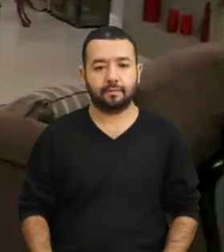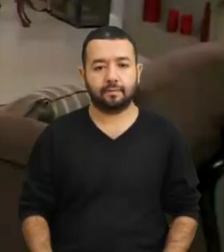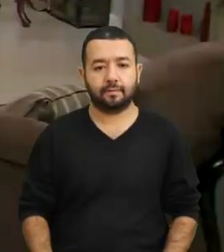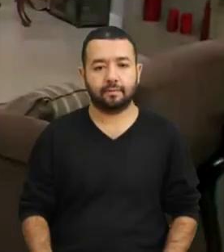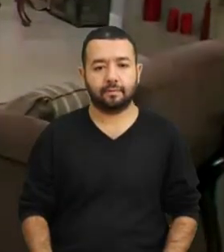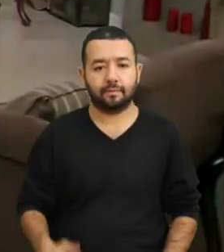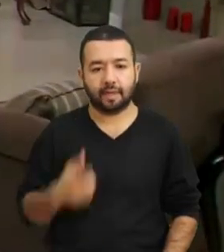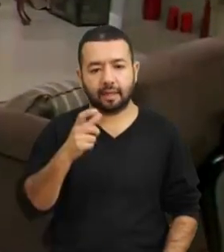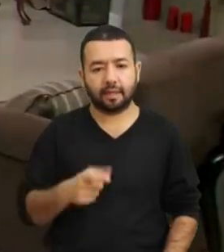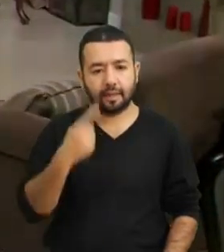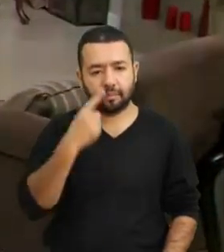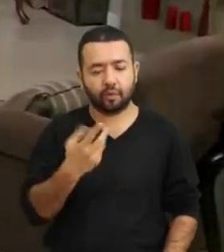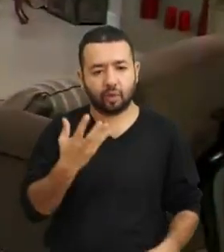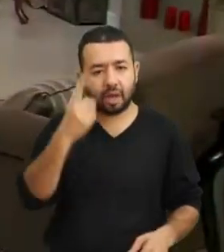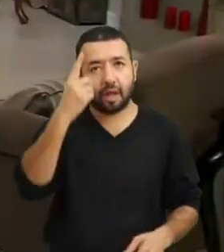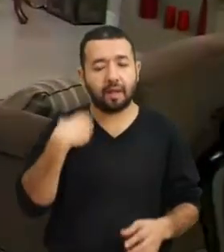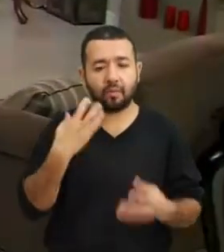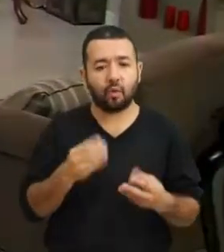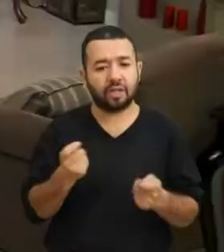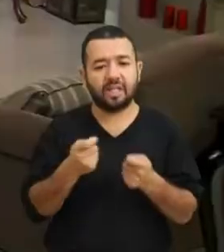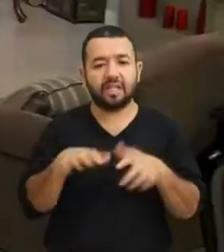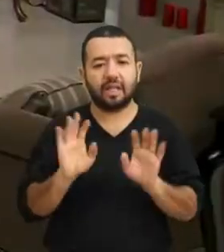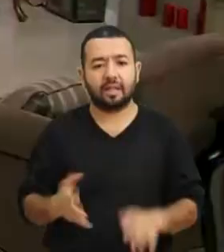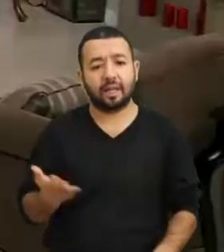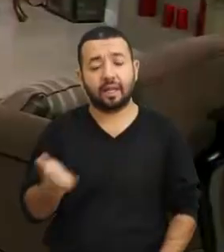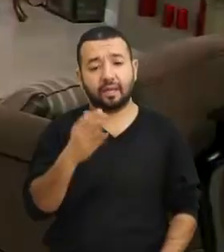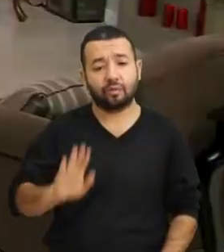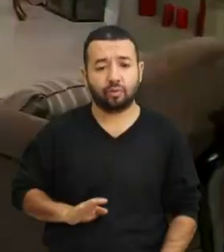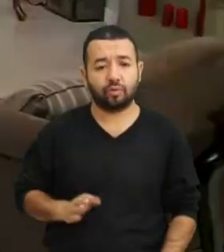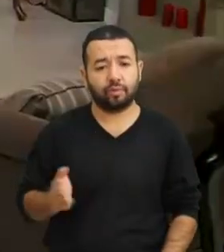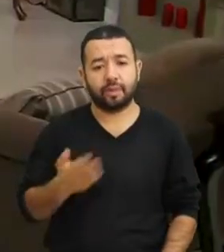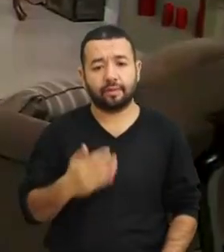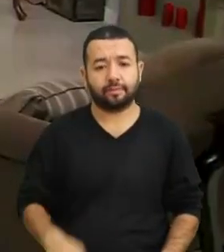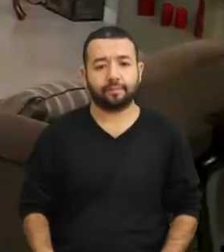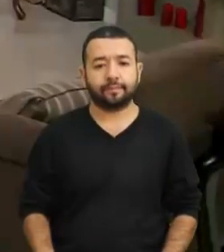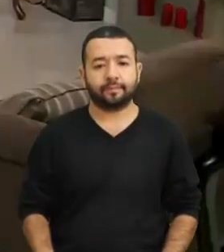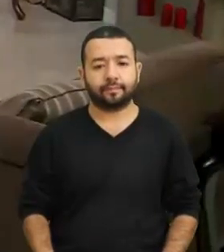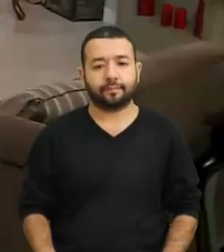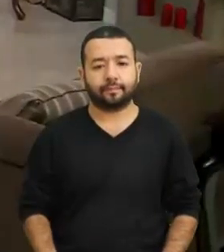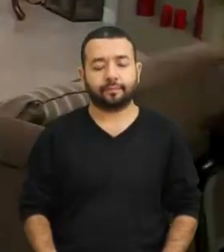Çocuğum haline bak Allah'ım, olacak iş değil. Hadi çocuğum hadi ya.